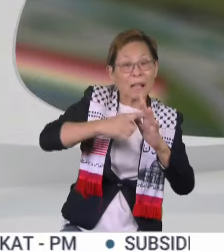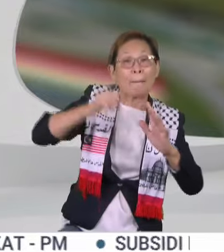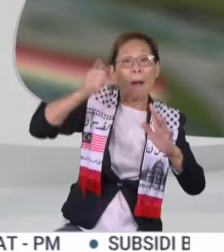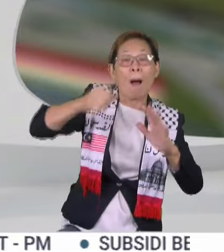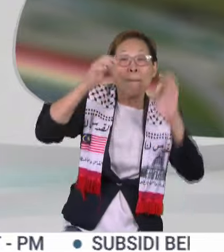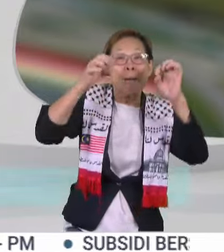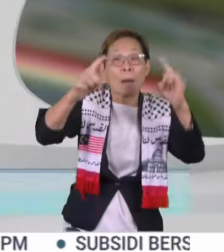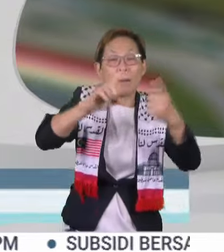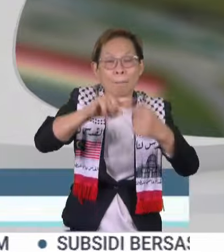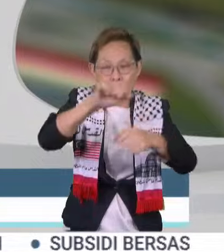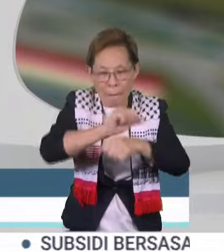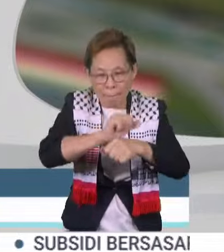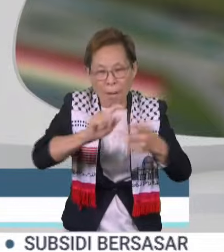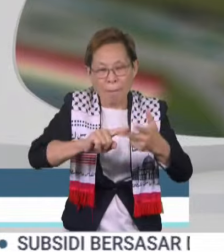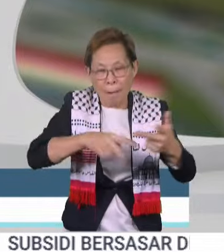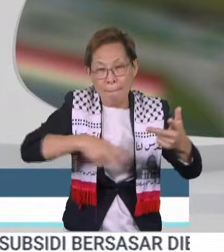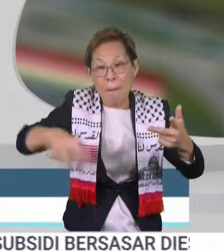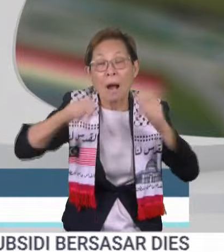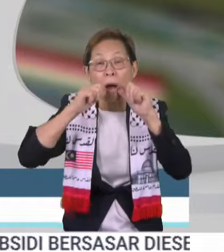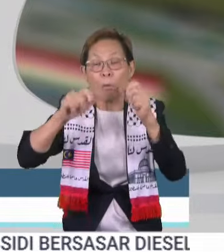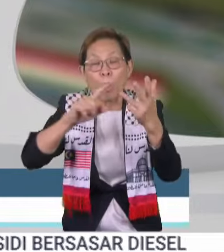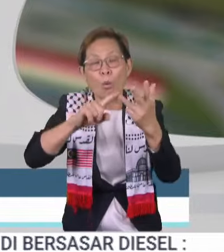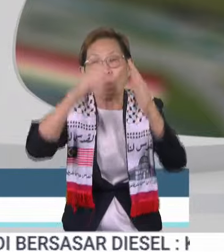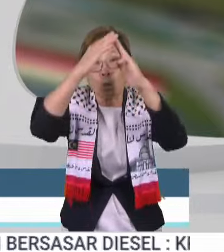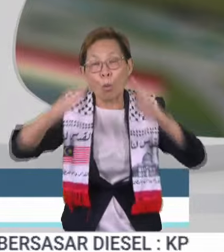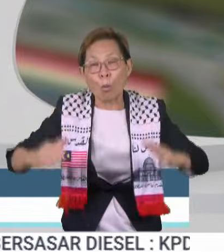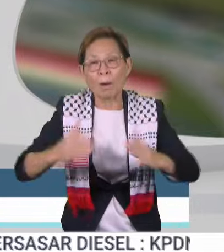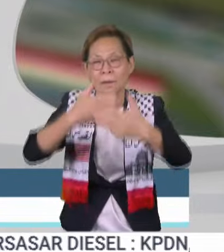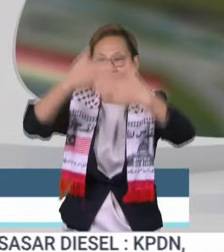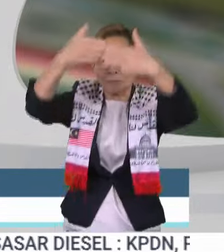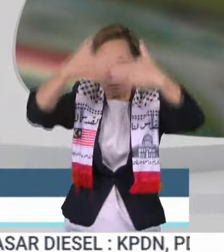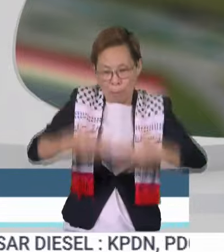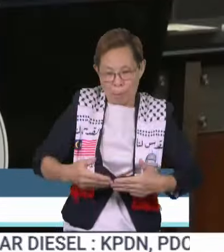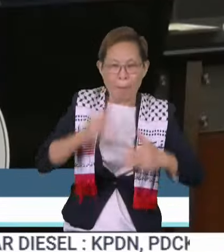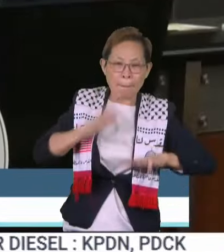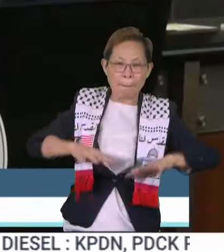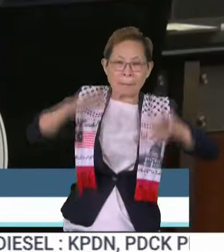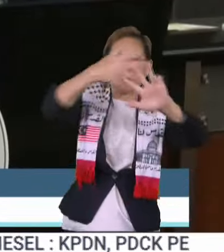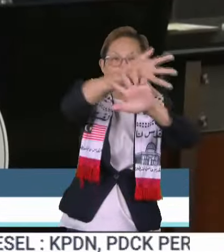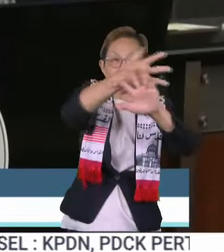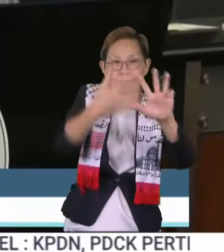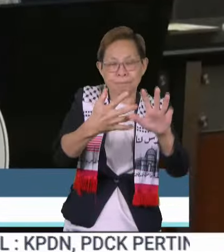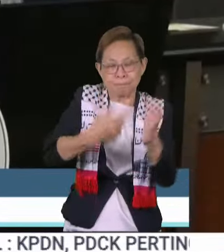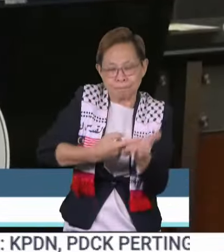termasuk pendidikan, pekerjaan, pengangkutan awam, rumah dan tebatan banjir.